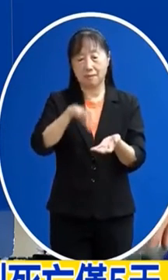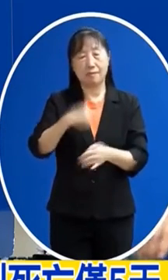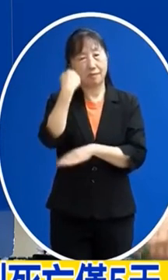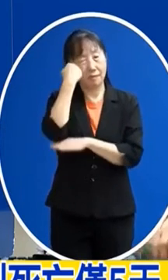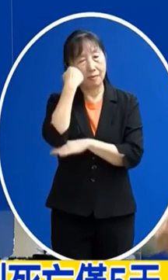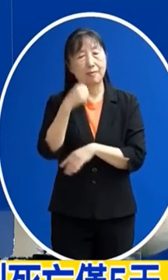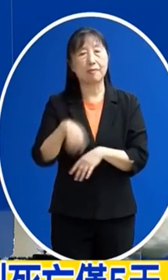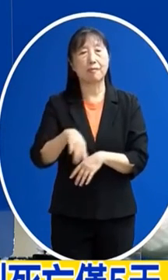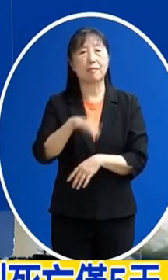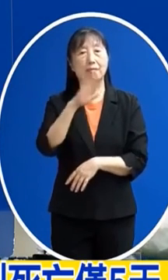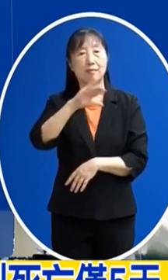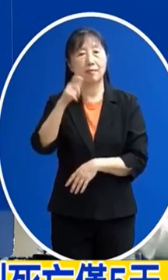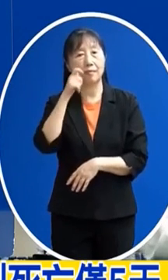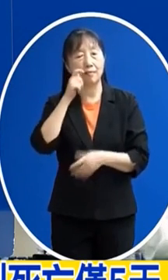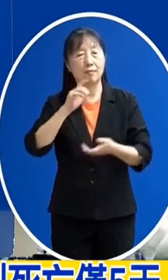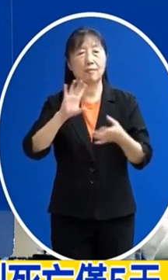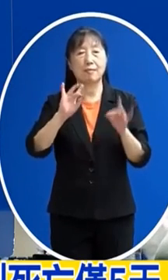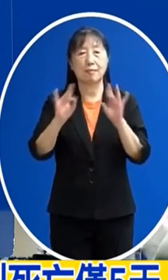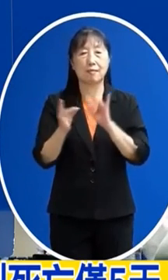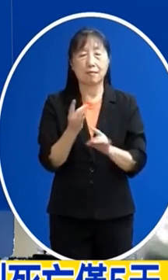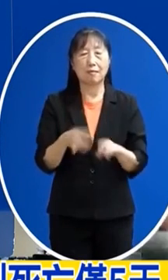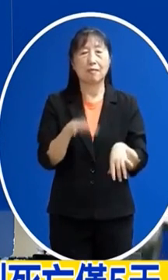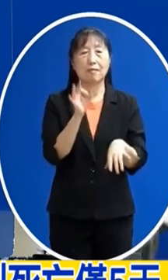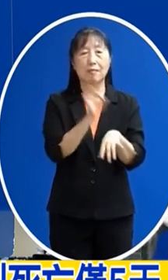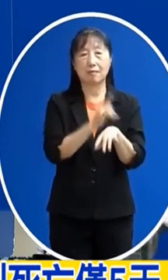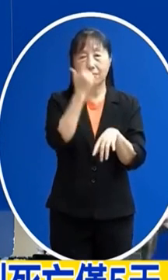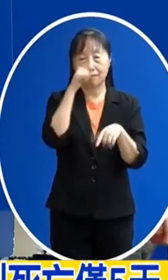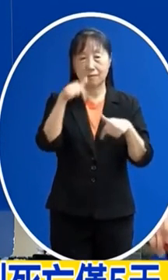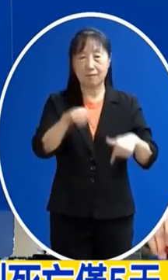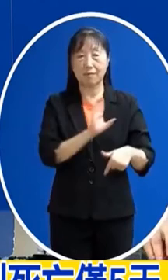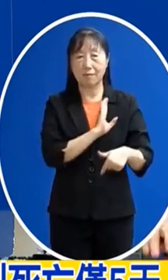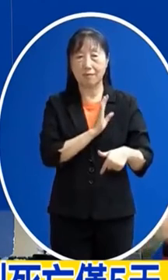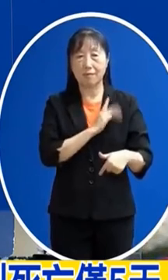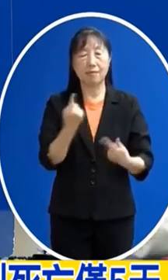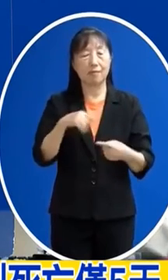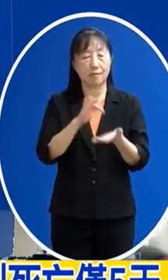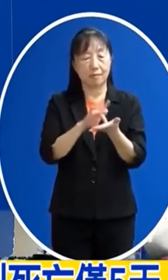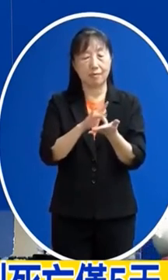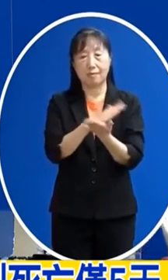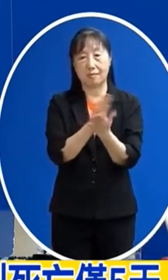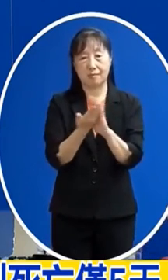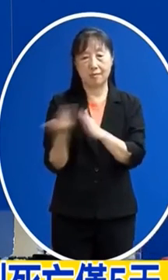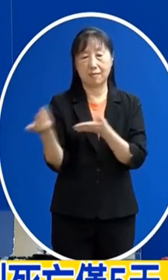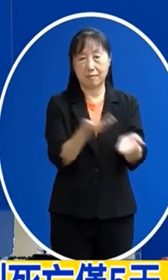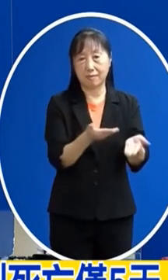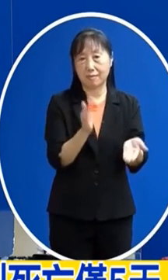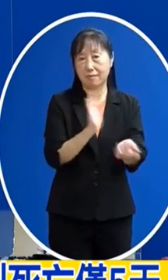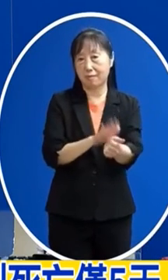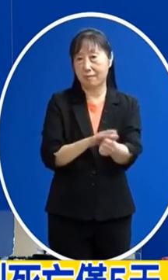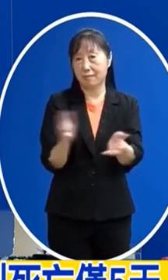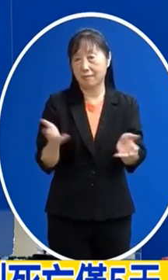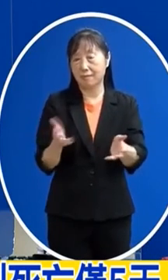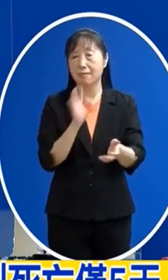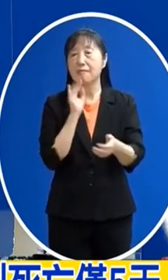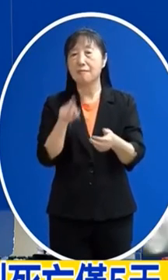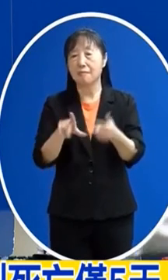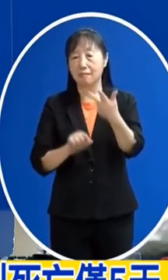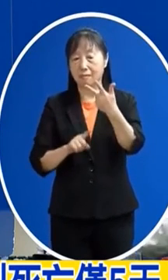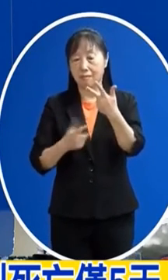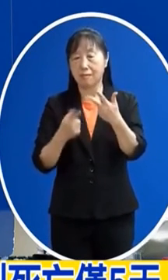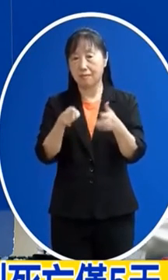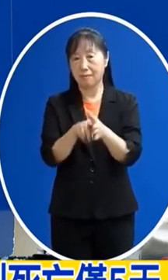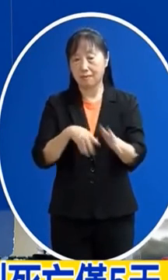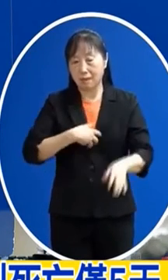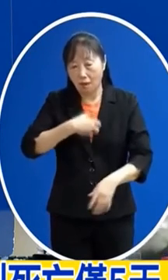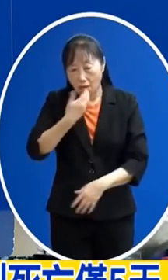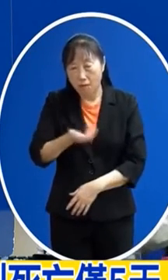这个类固醇、瑞德西韦跟降脑压药的治疗。不过在7月17住院的当天呢，就有出现呕吐